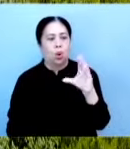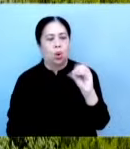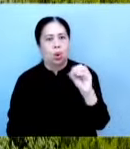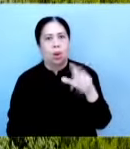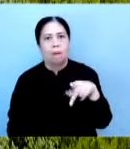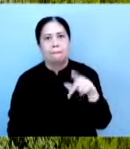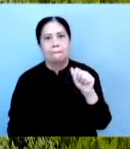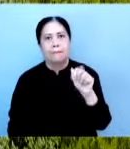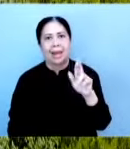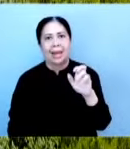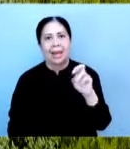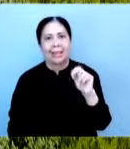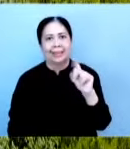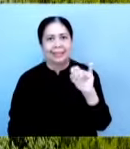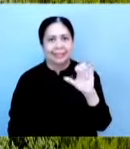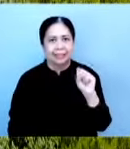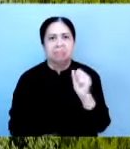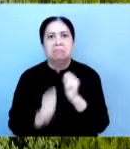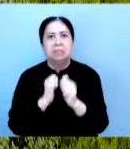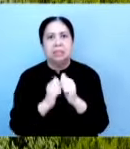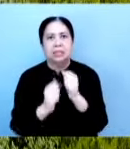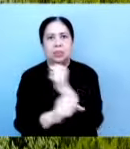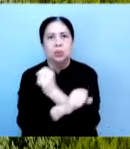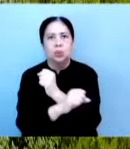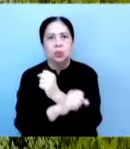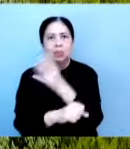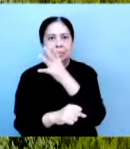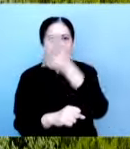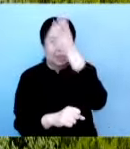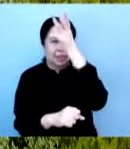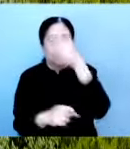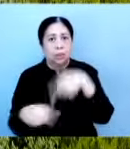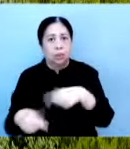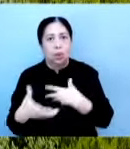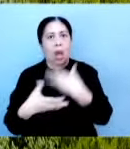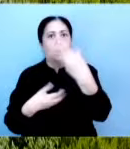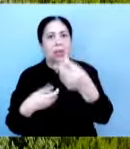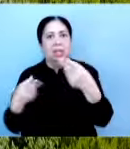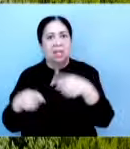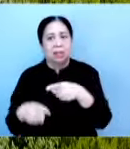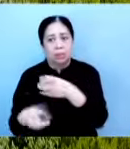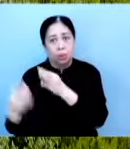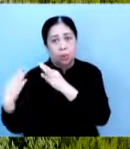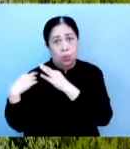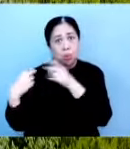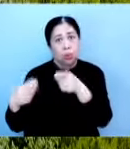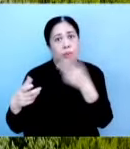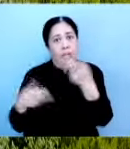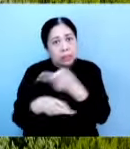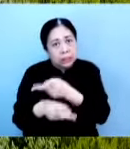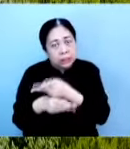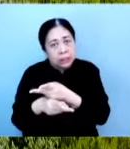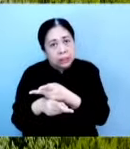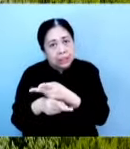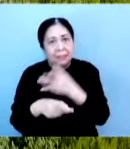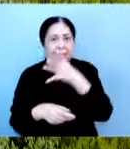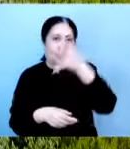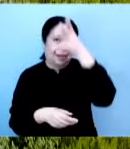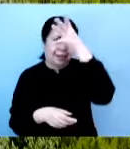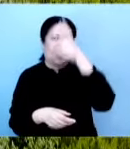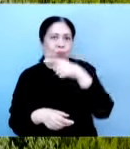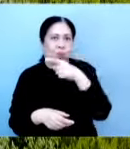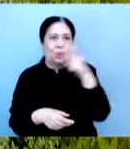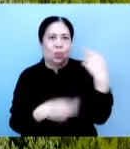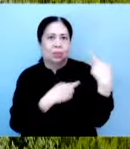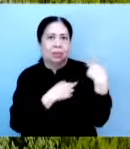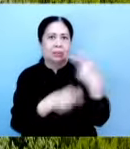authority ito nangyari hindi sa eskwelahan sa labas sa pangangalaga ng magulang so kanino yung obligasyon na magbantay sa